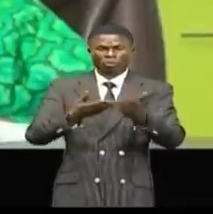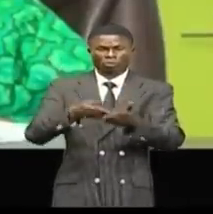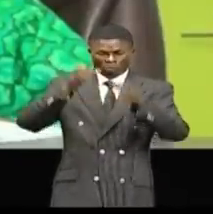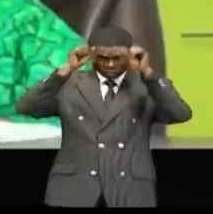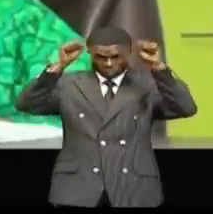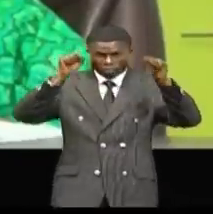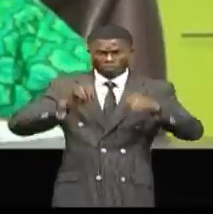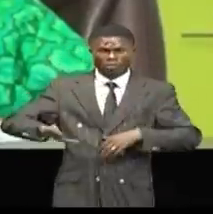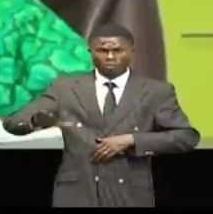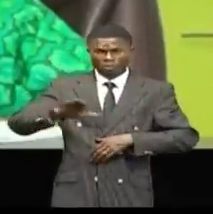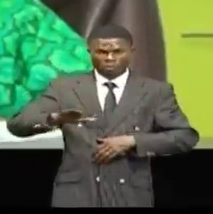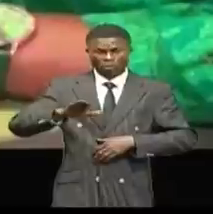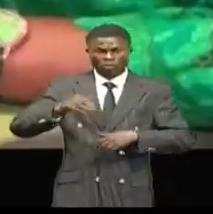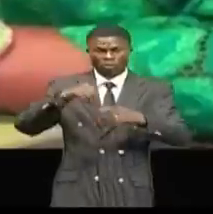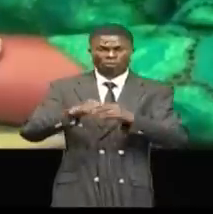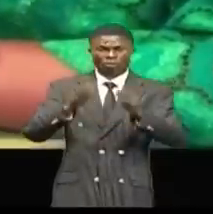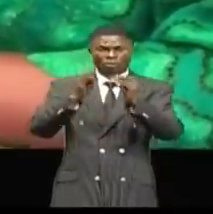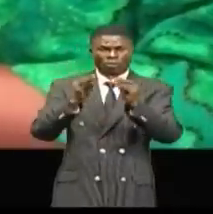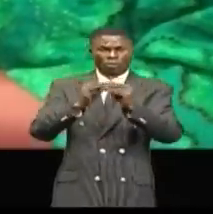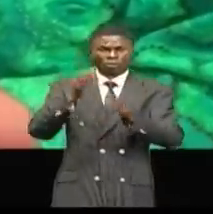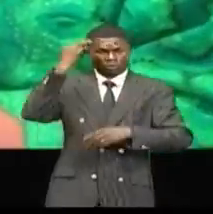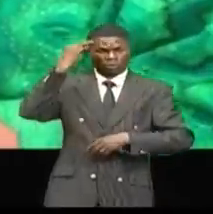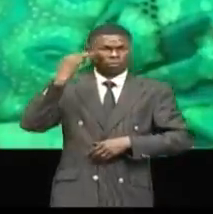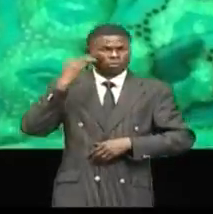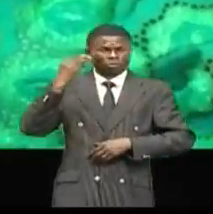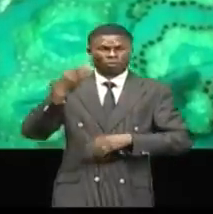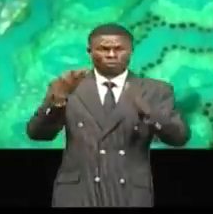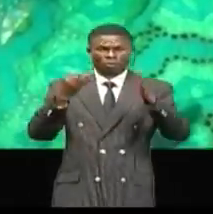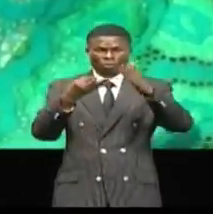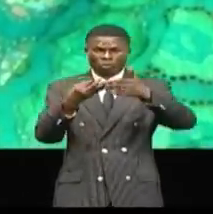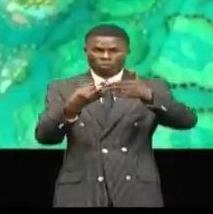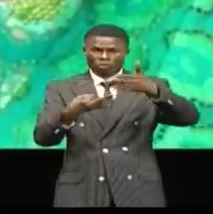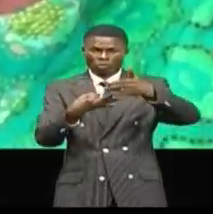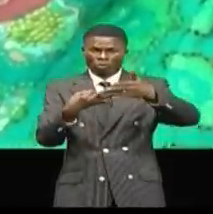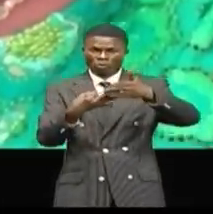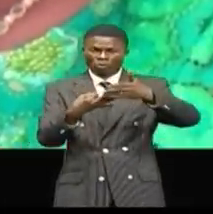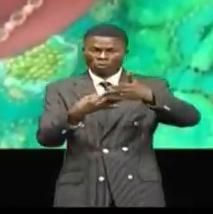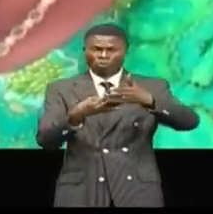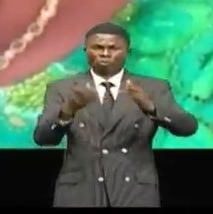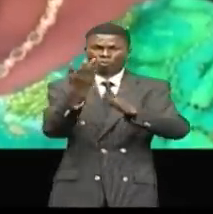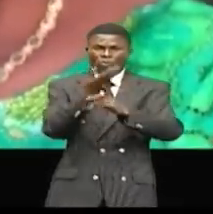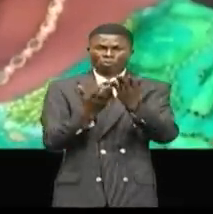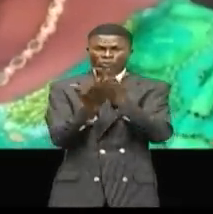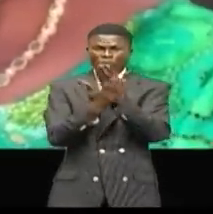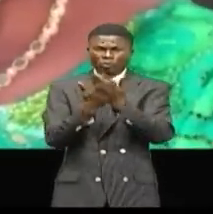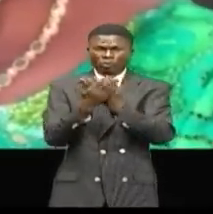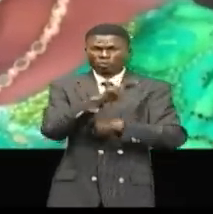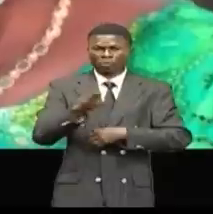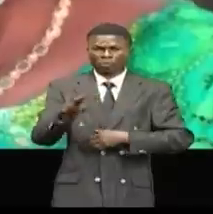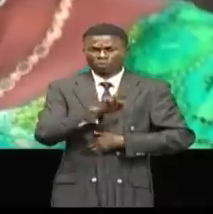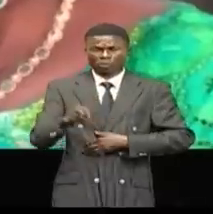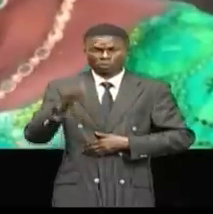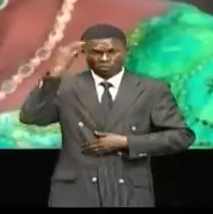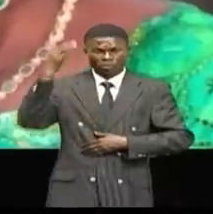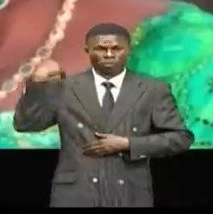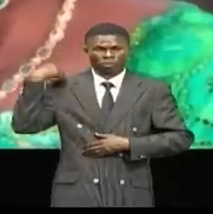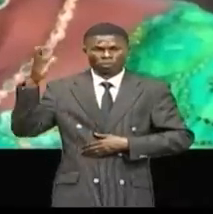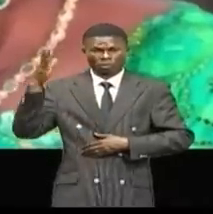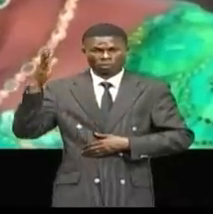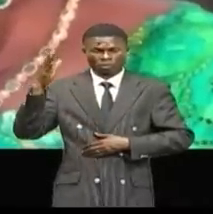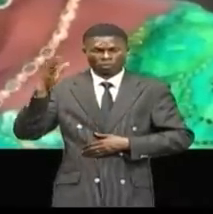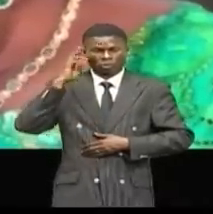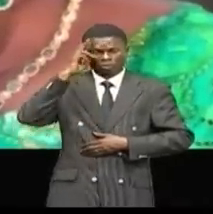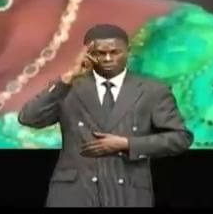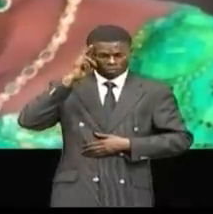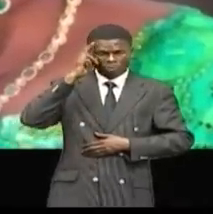président de la République au cours de la réunion du Conseil de ministres du 8 juillet 2022. La ministre d'État a signalé que la